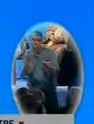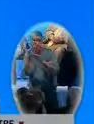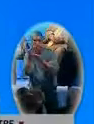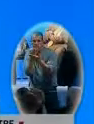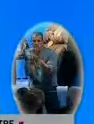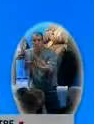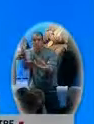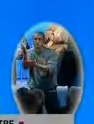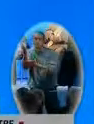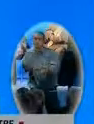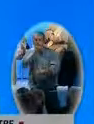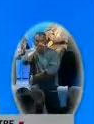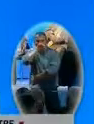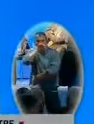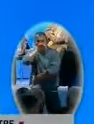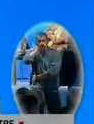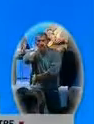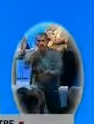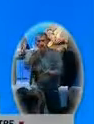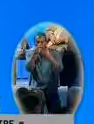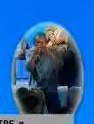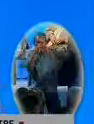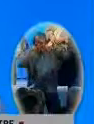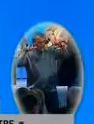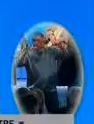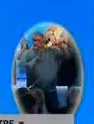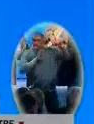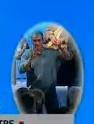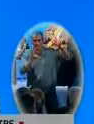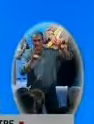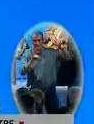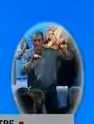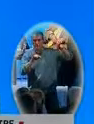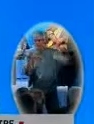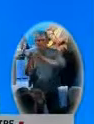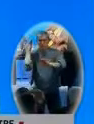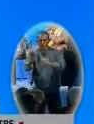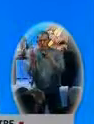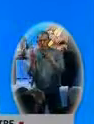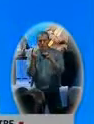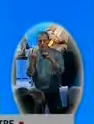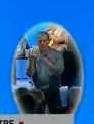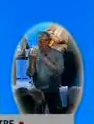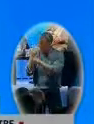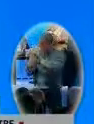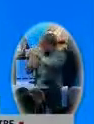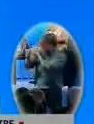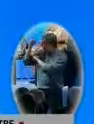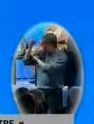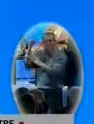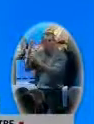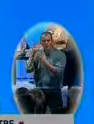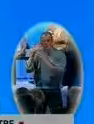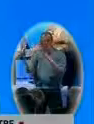passion pour la liberté a donné les moments qui comptent parmi les plus glorieux de notre histoire et les pages les plus